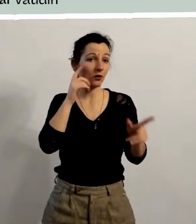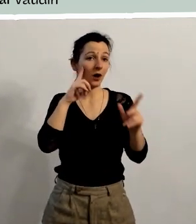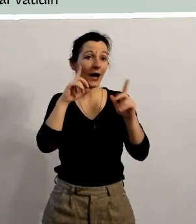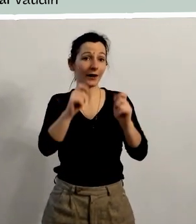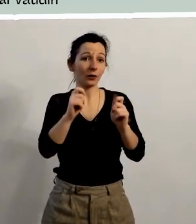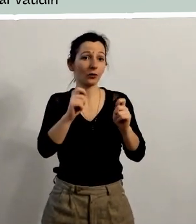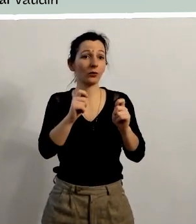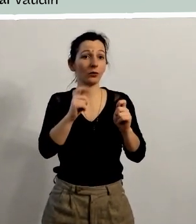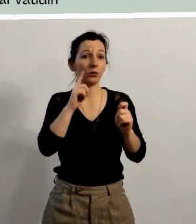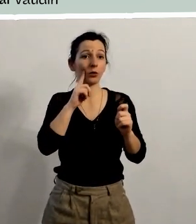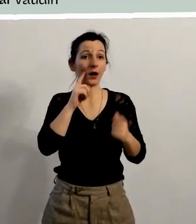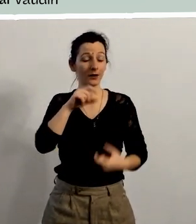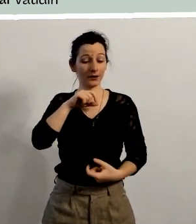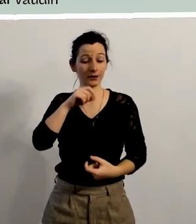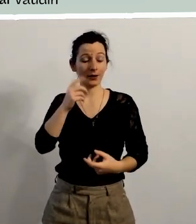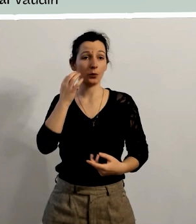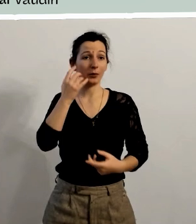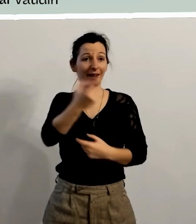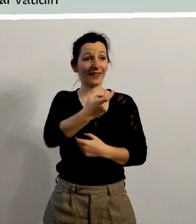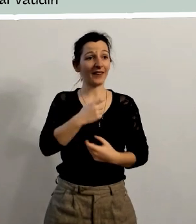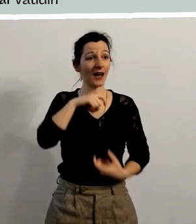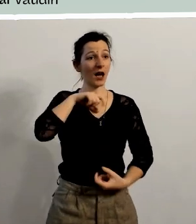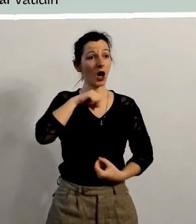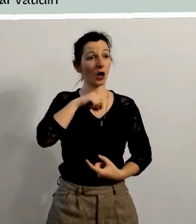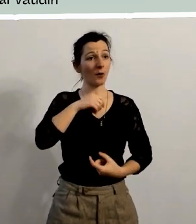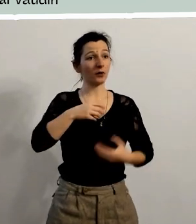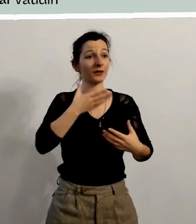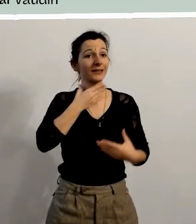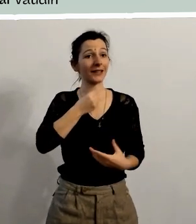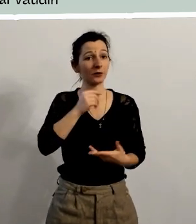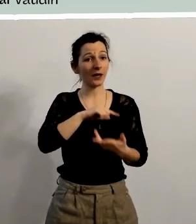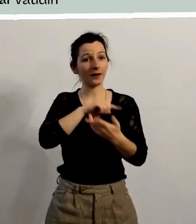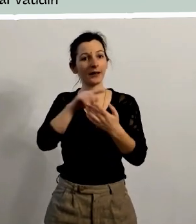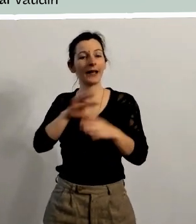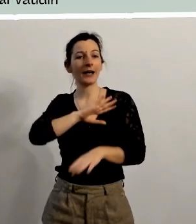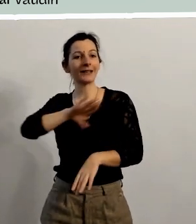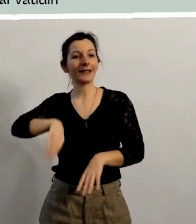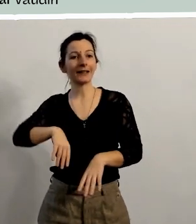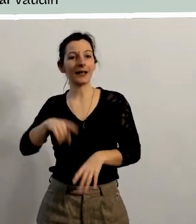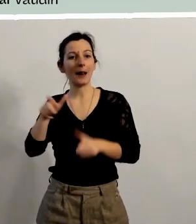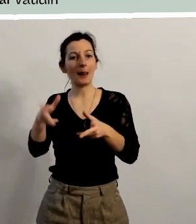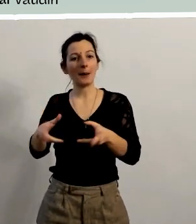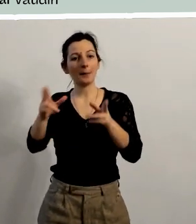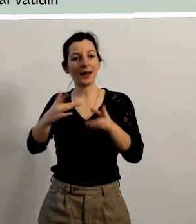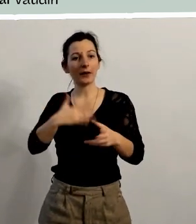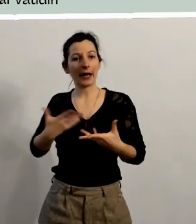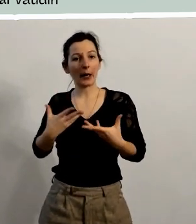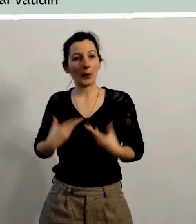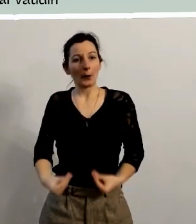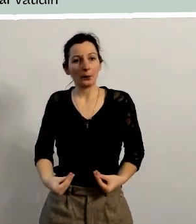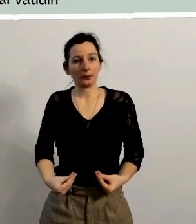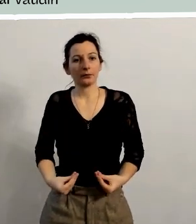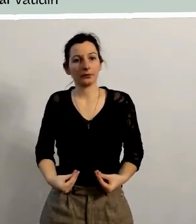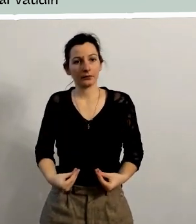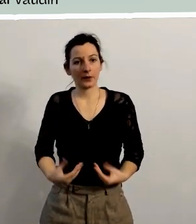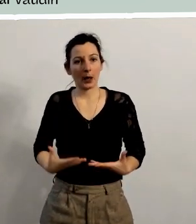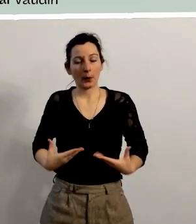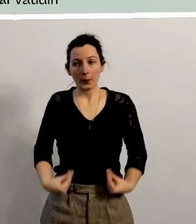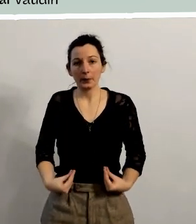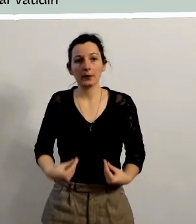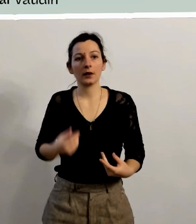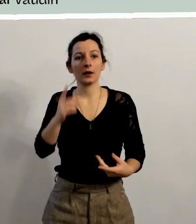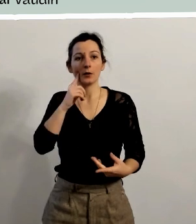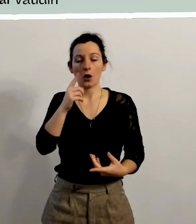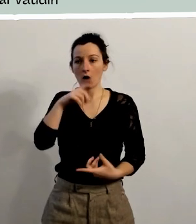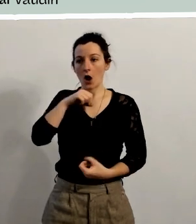est déclenchée par les hormones sexuelles, et la ménopause aussi, parce que même s'il y a un déficit de production d'hormones, par contre, les récepteurs aux hormones sont beaucoup